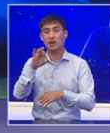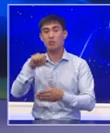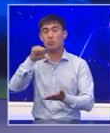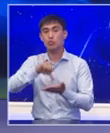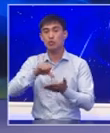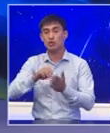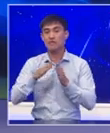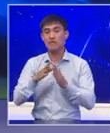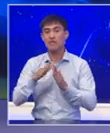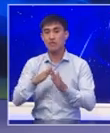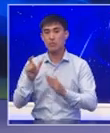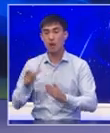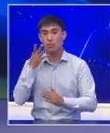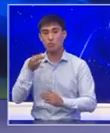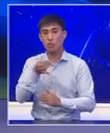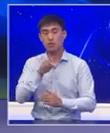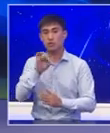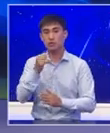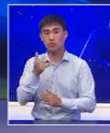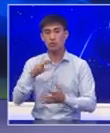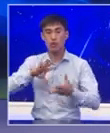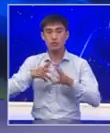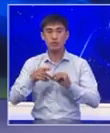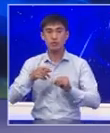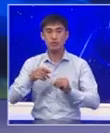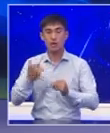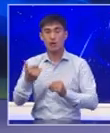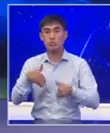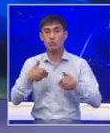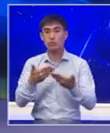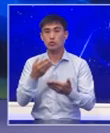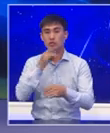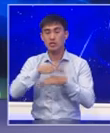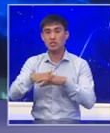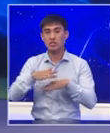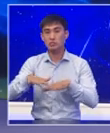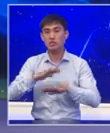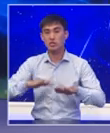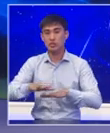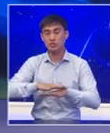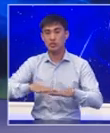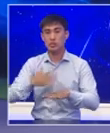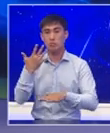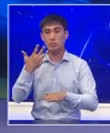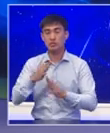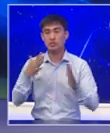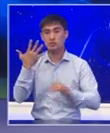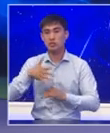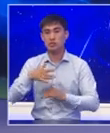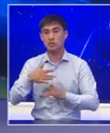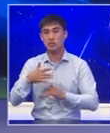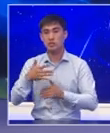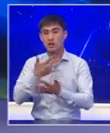фермеры алматинской области и жетысу в общей сложности они предложат столичным жителям свыше 50 видов готовой